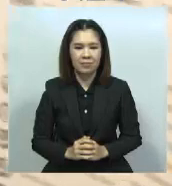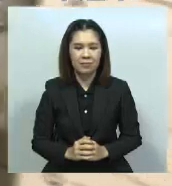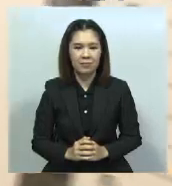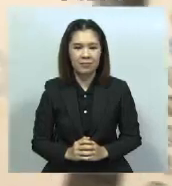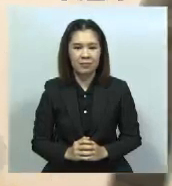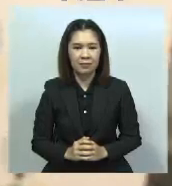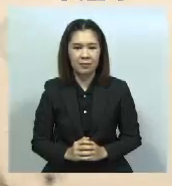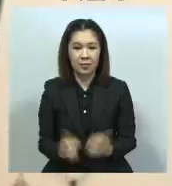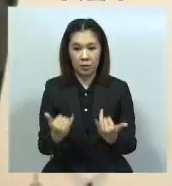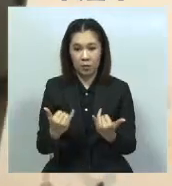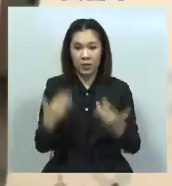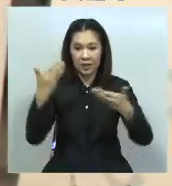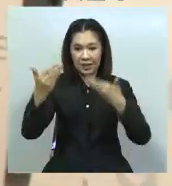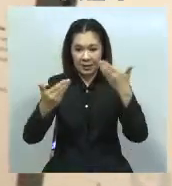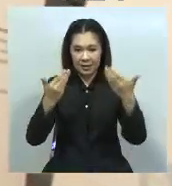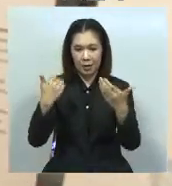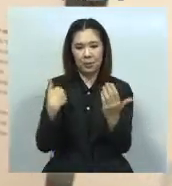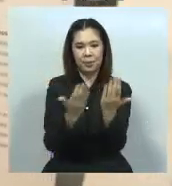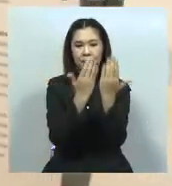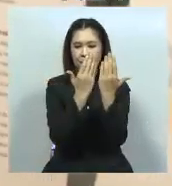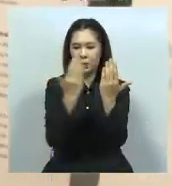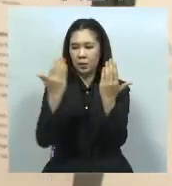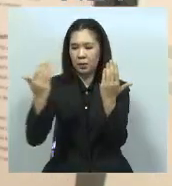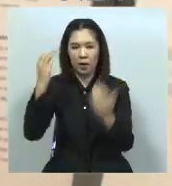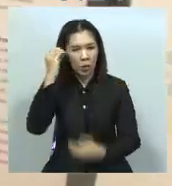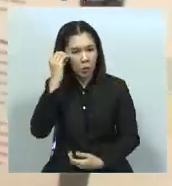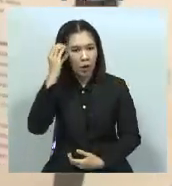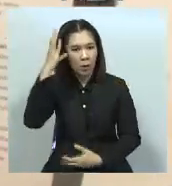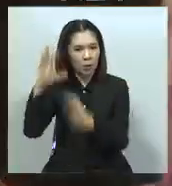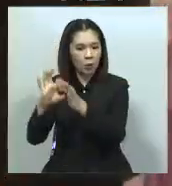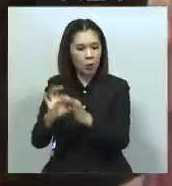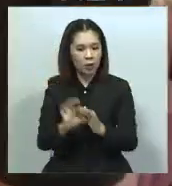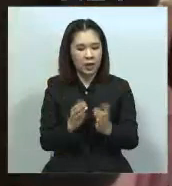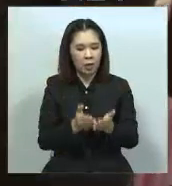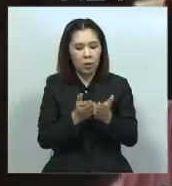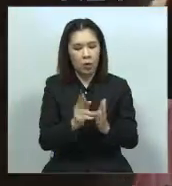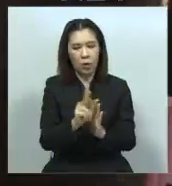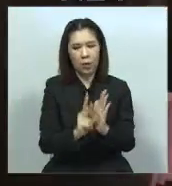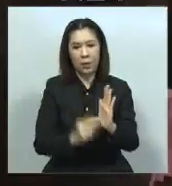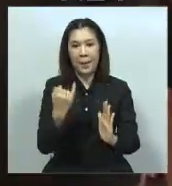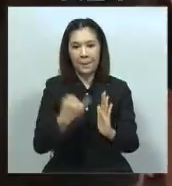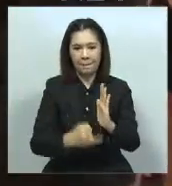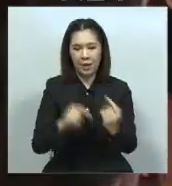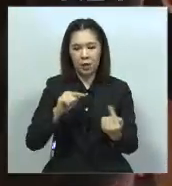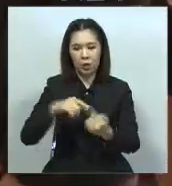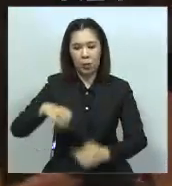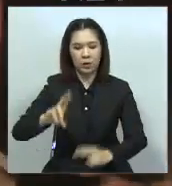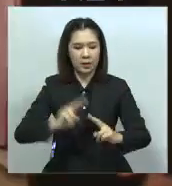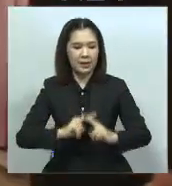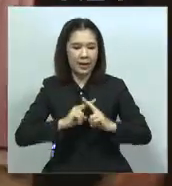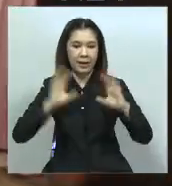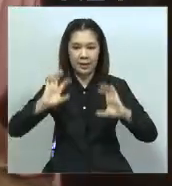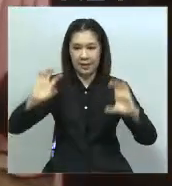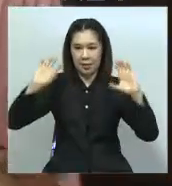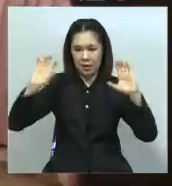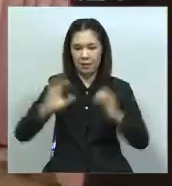สำหรับภายในงานนะครับก็ได้จัดนิทรรศการการให้ความรู้เกี่ยวกับการทำประมงผิดกฎหมายจากหน่วยงานภาครัฐภาคเอกชนแล้